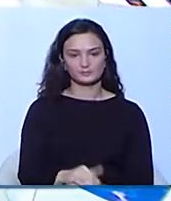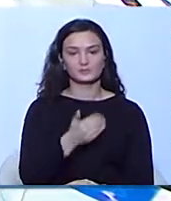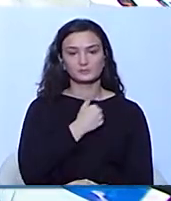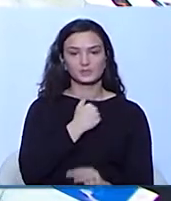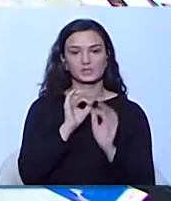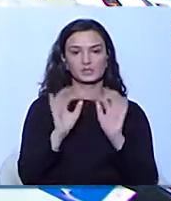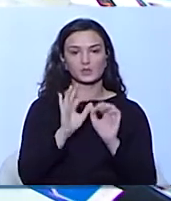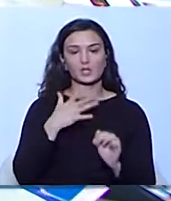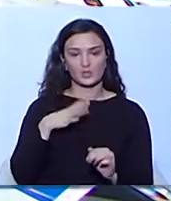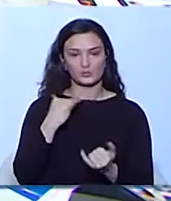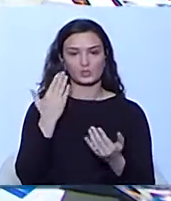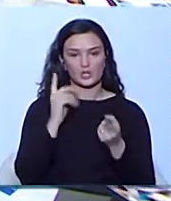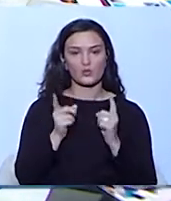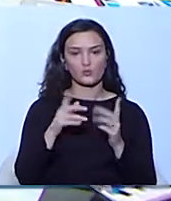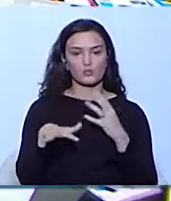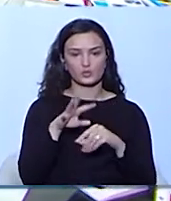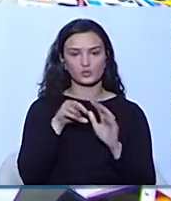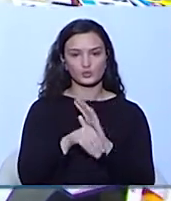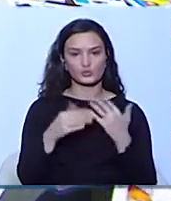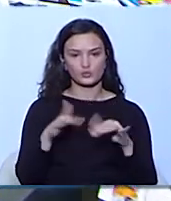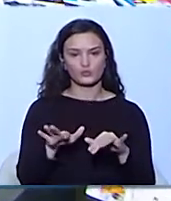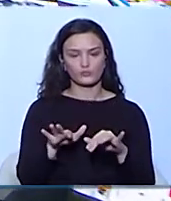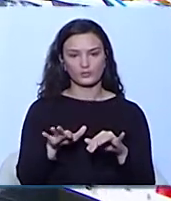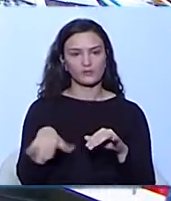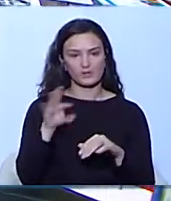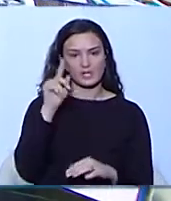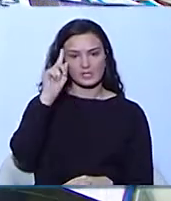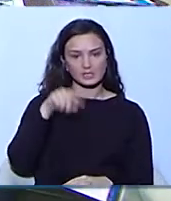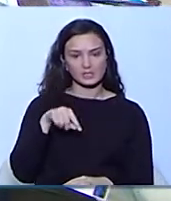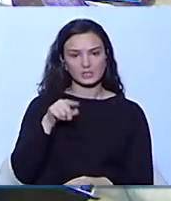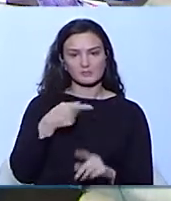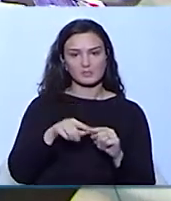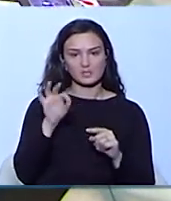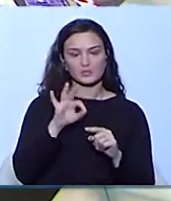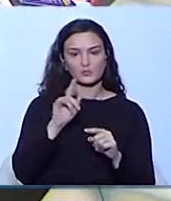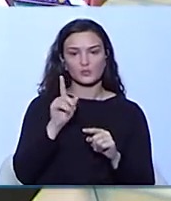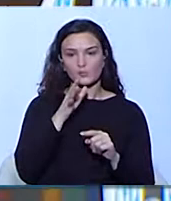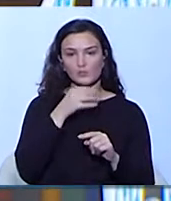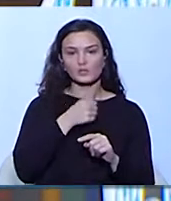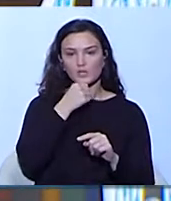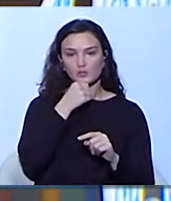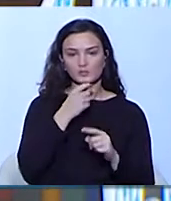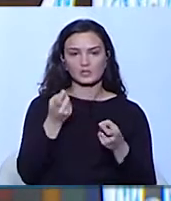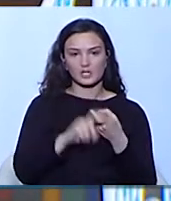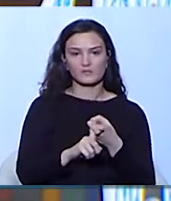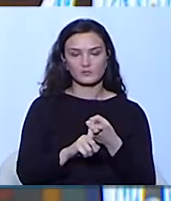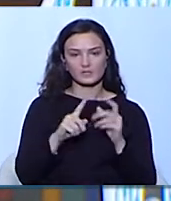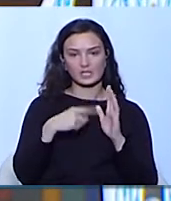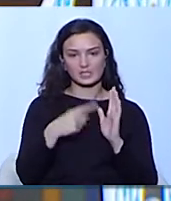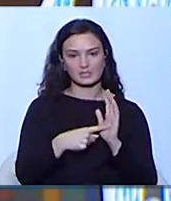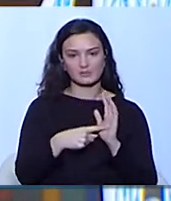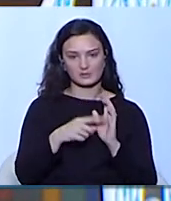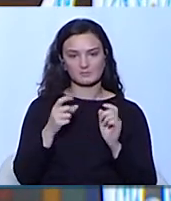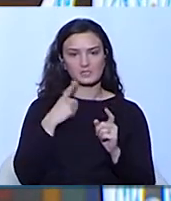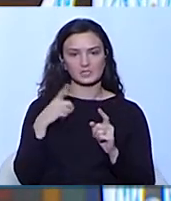მინდა გითხრათ, რომ ქართულ რეალობაში უკვე ცნობიერება ამაღლდა იმის თაობაზე, რომ მოზარდობასთან დაკავშირებული საკითხები